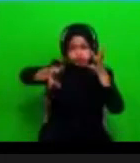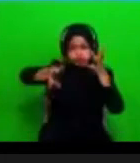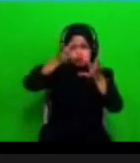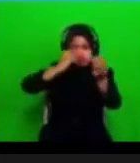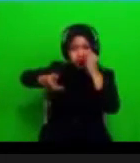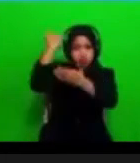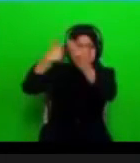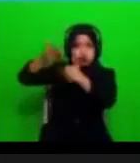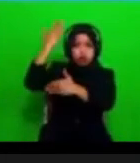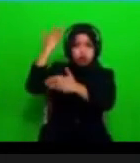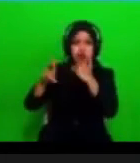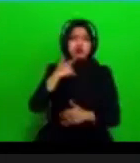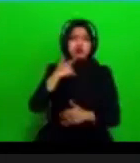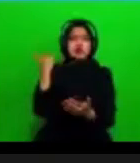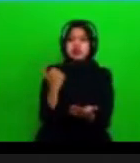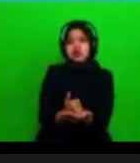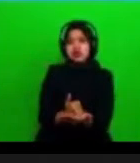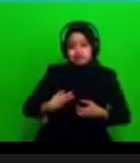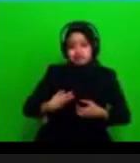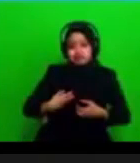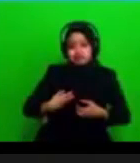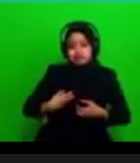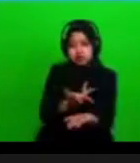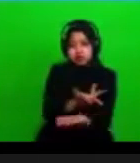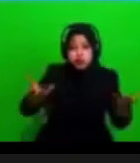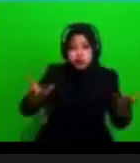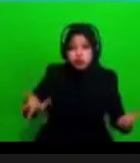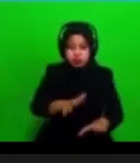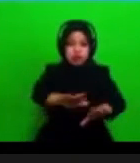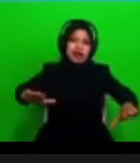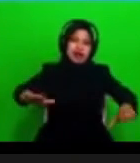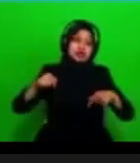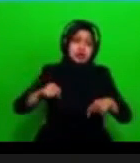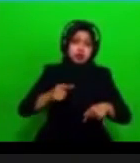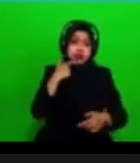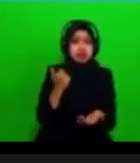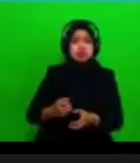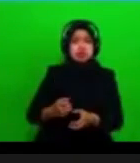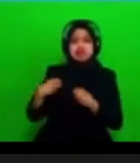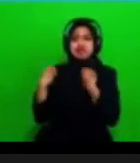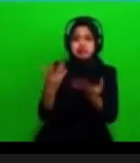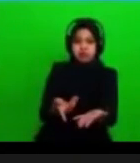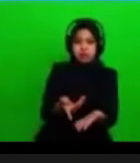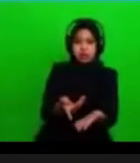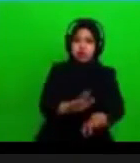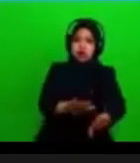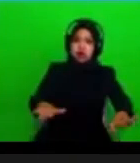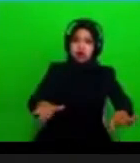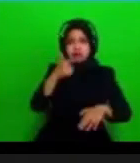belajar dulu di masa lalu penting untuk diberikan semuanya ke anak-anak zaman sekarang.